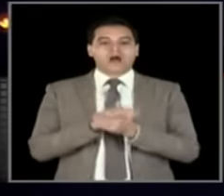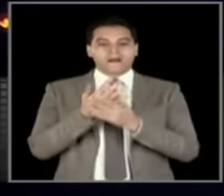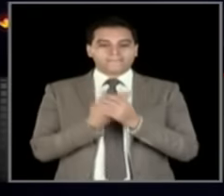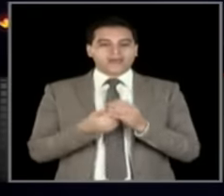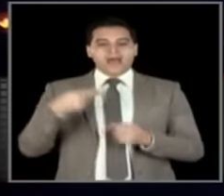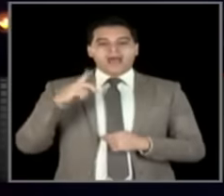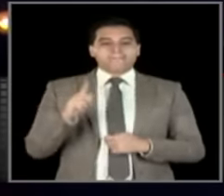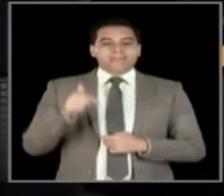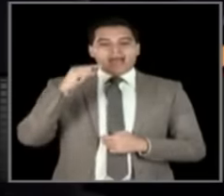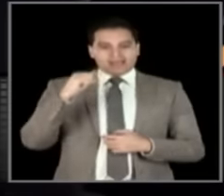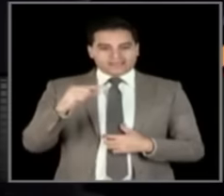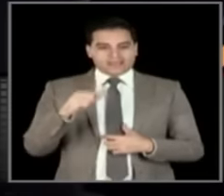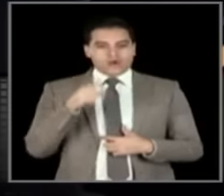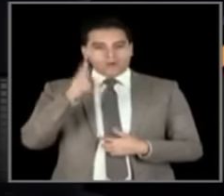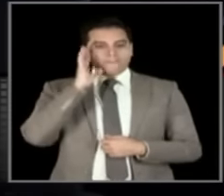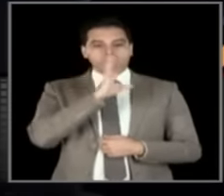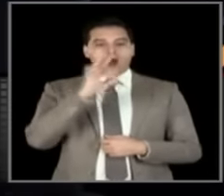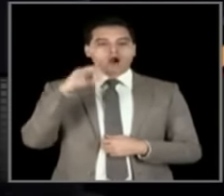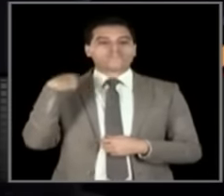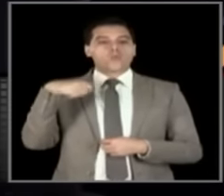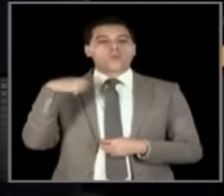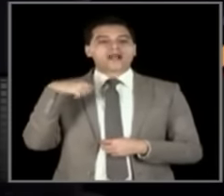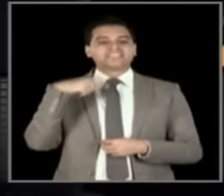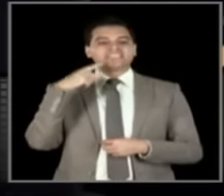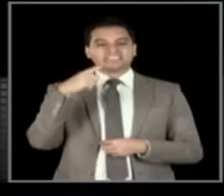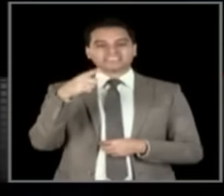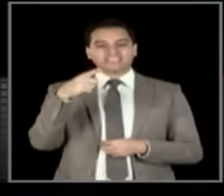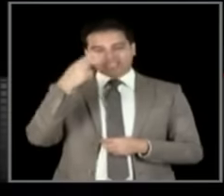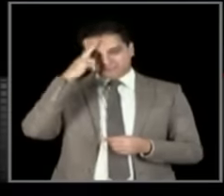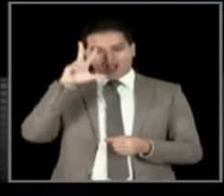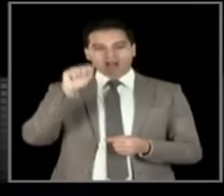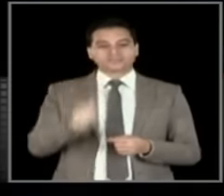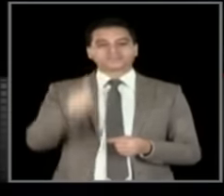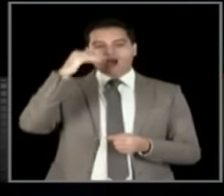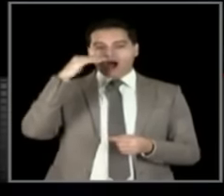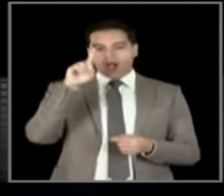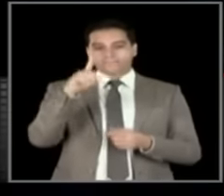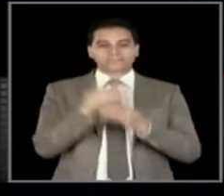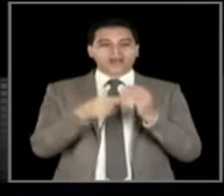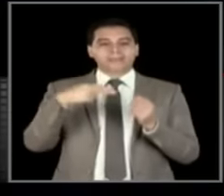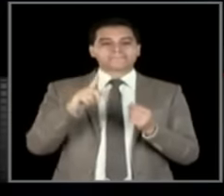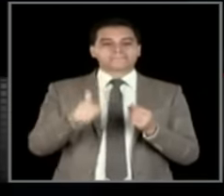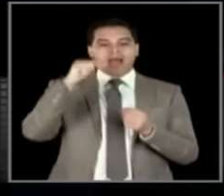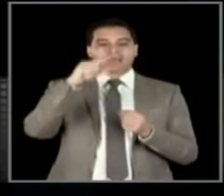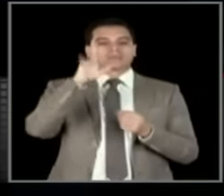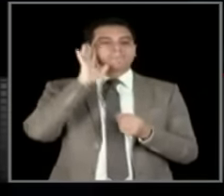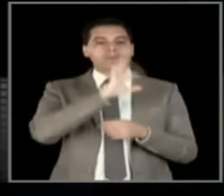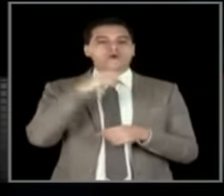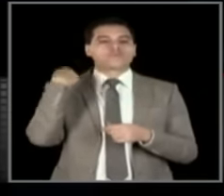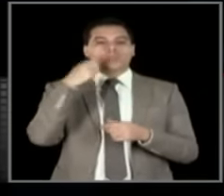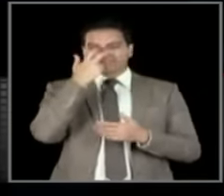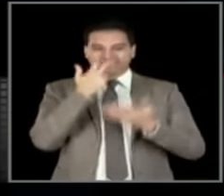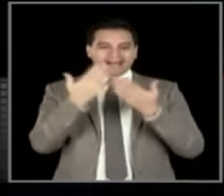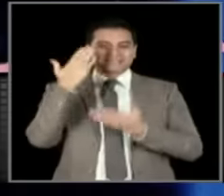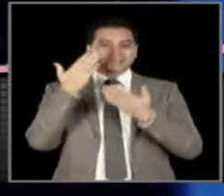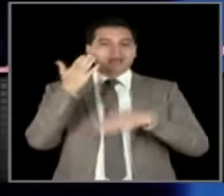الصاحب ابن عباد هو أشهر وزير بتاريخ إحدى الدويلات الإسلامية في القرن